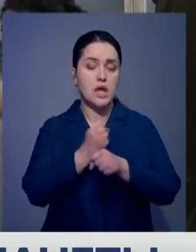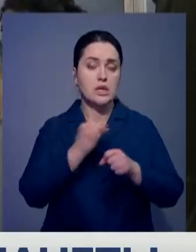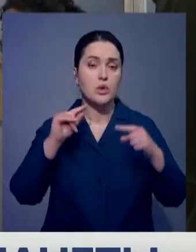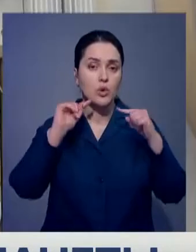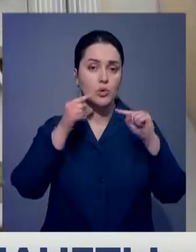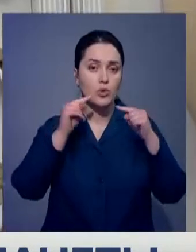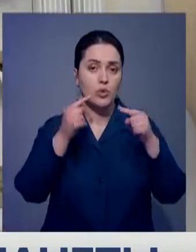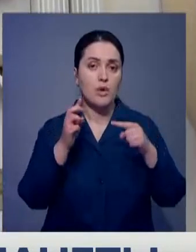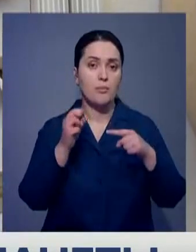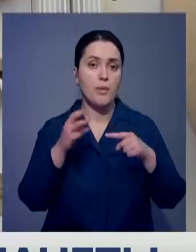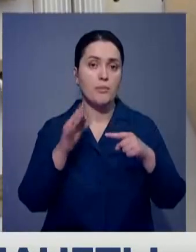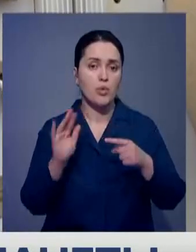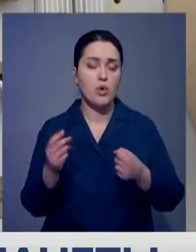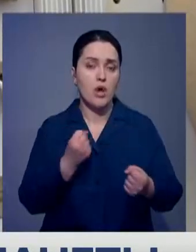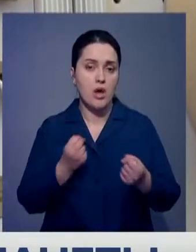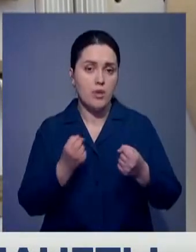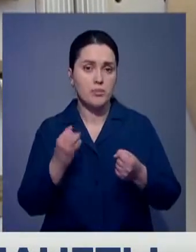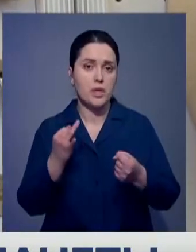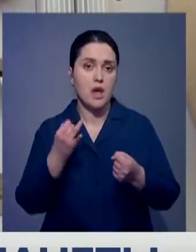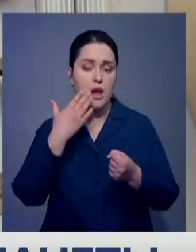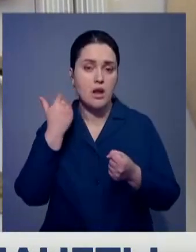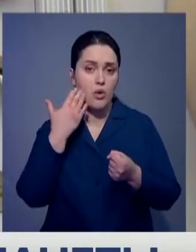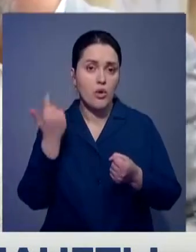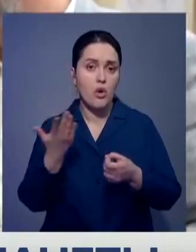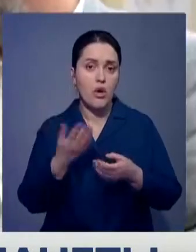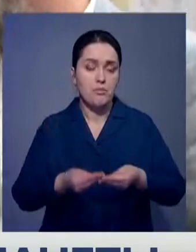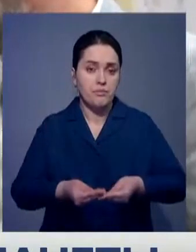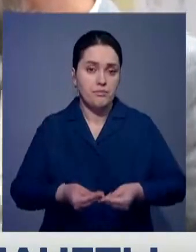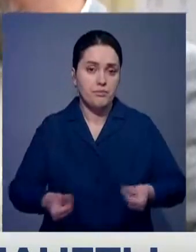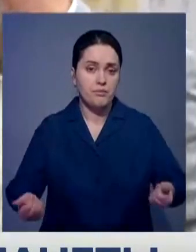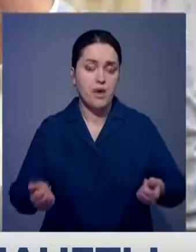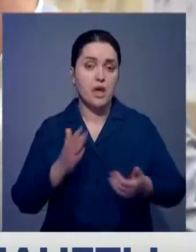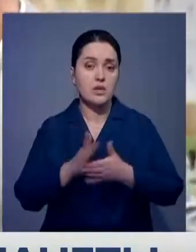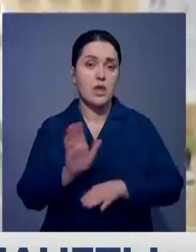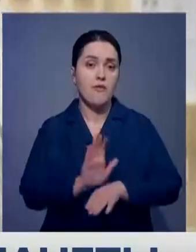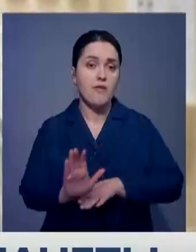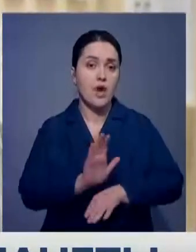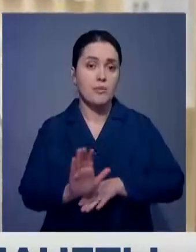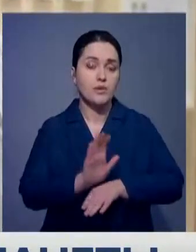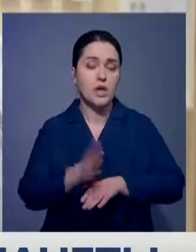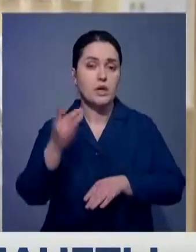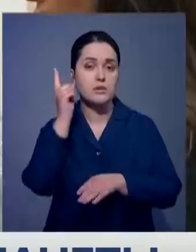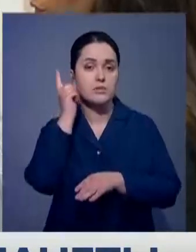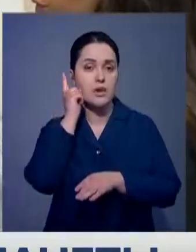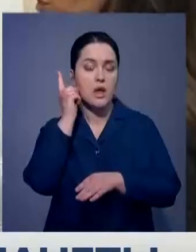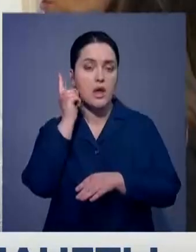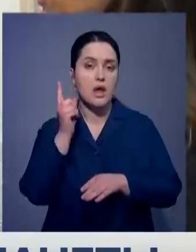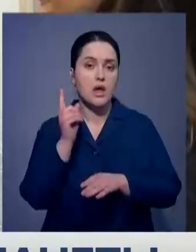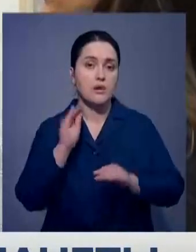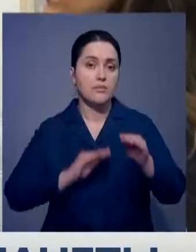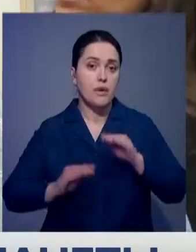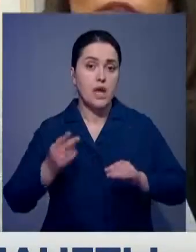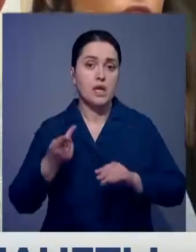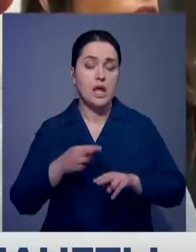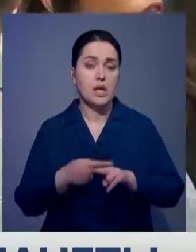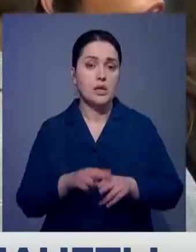биополимера. Прочные в использовании, легко разлагаются после. Их выпускает один из ведущих производителей мобильных аксессуаров. Причем для